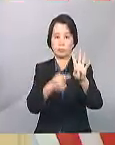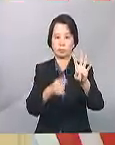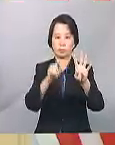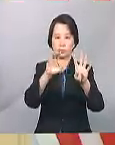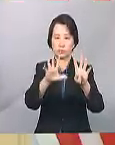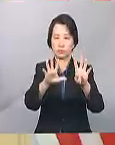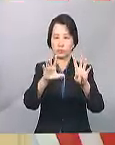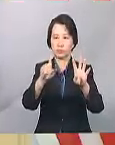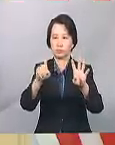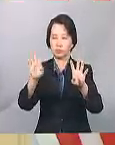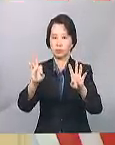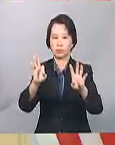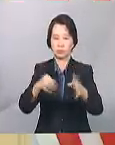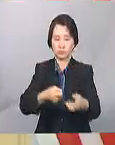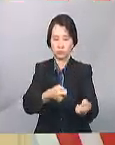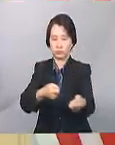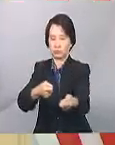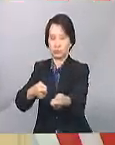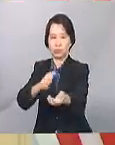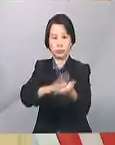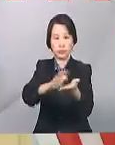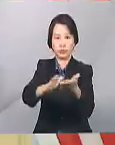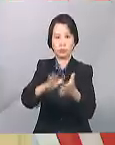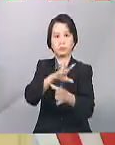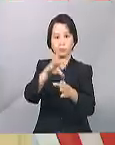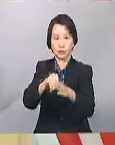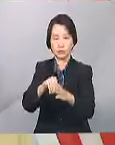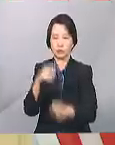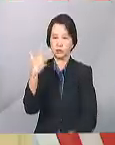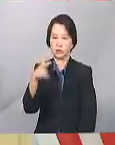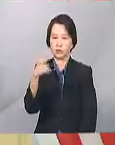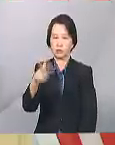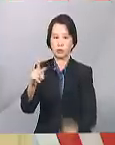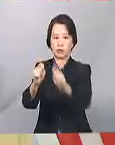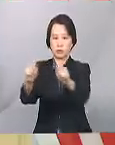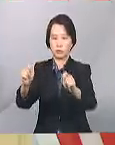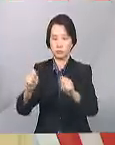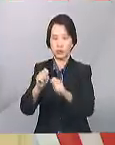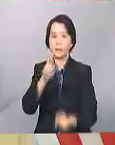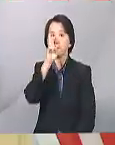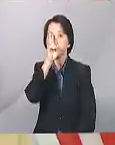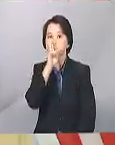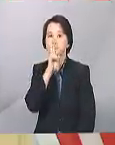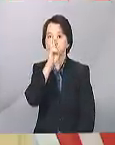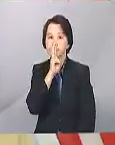4,519 operasi sanitasi termasuk di 13 zon merah.